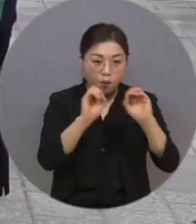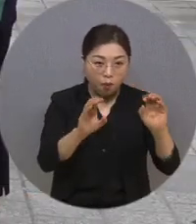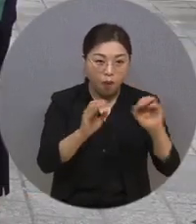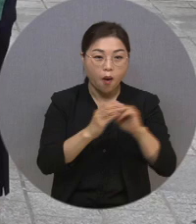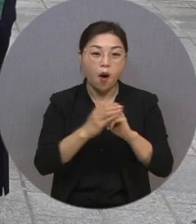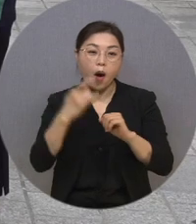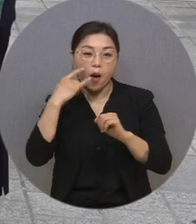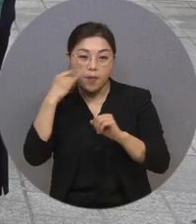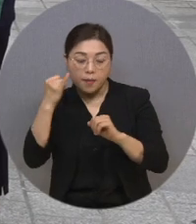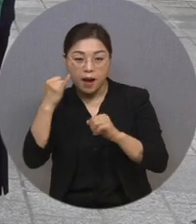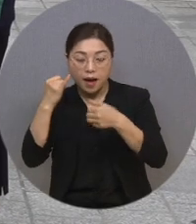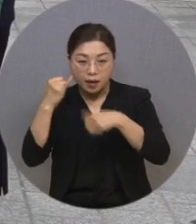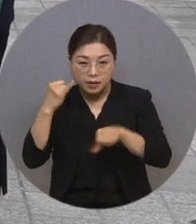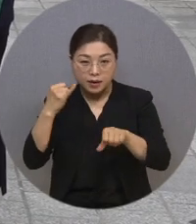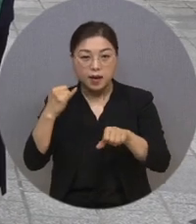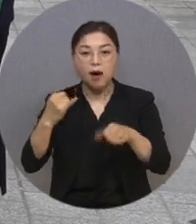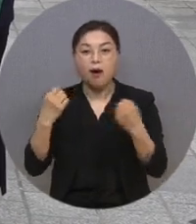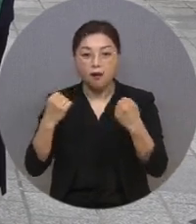사업을 홍보했습니다.